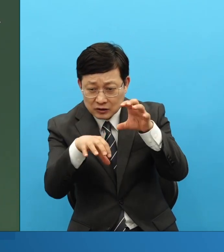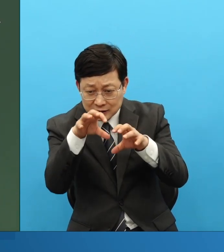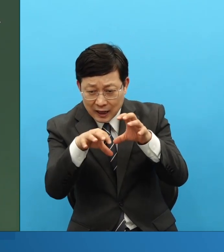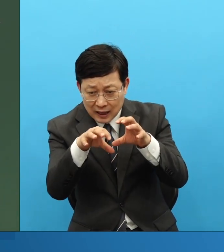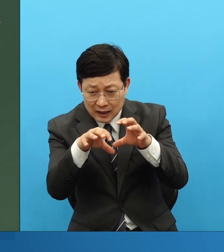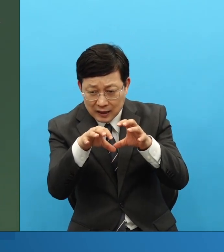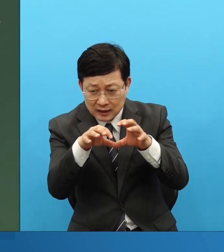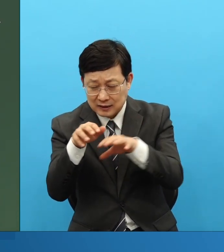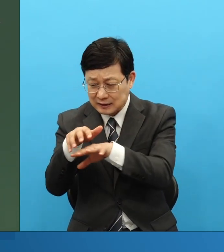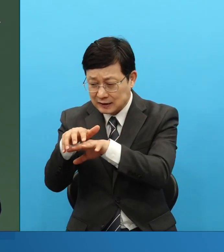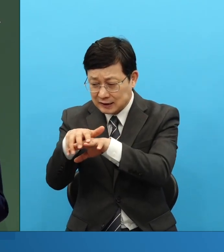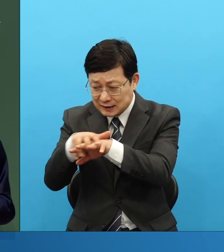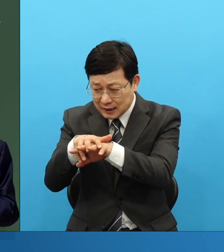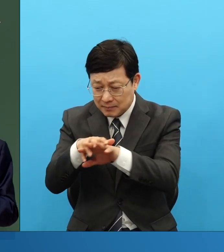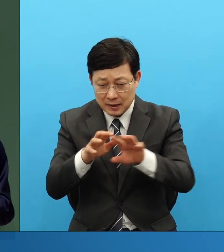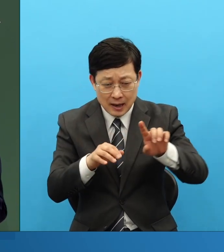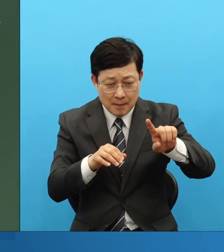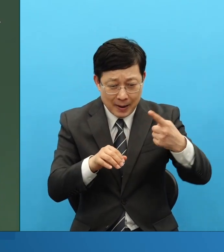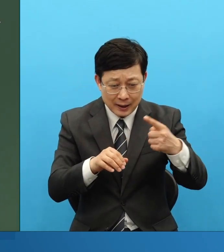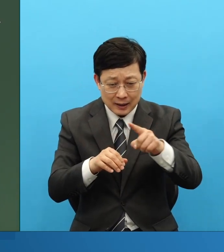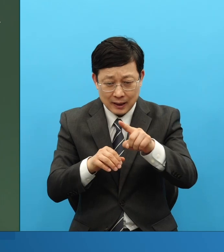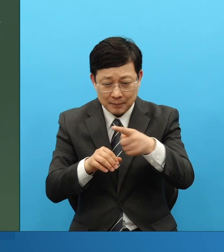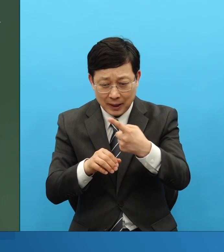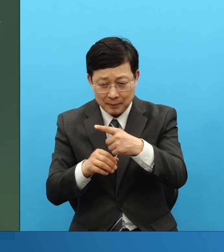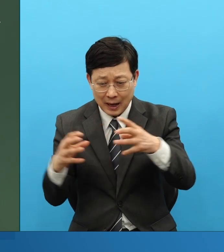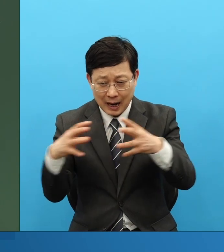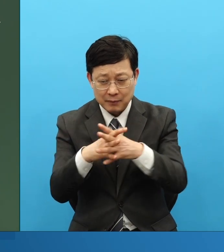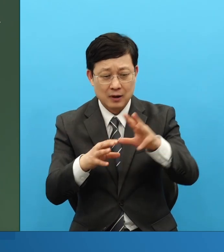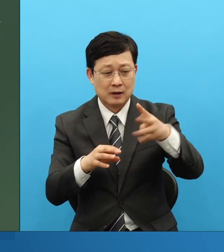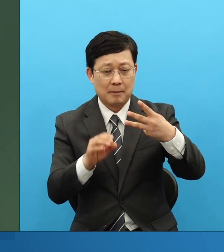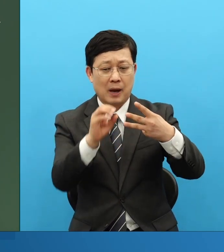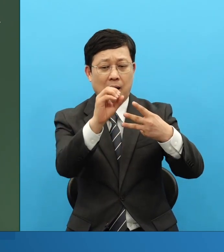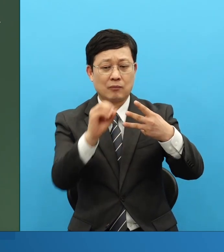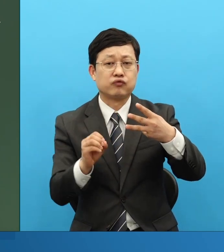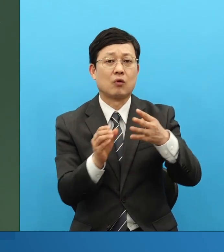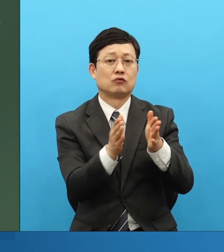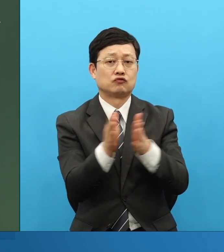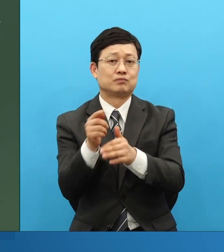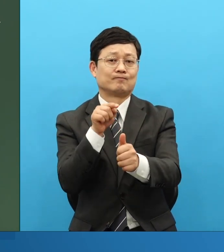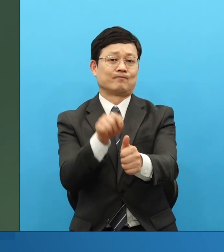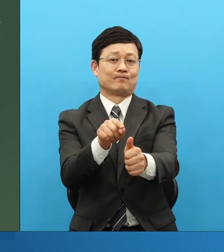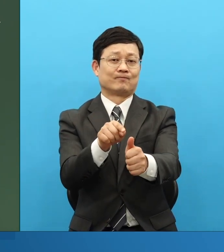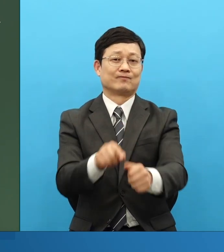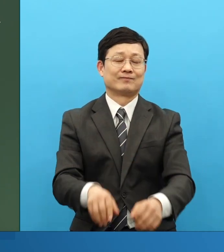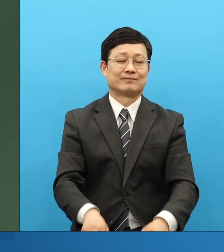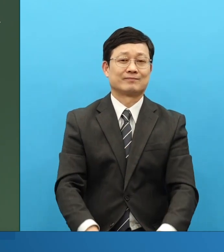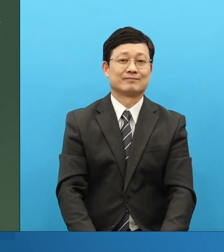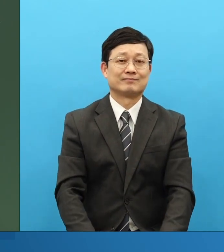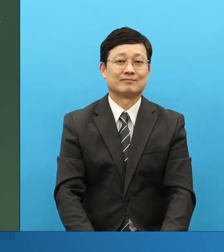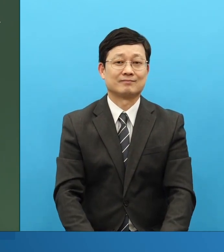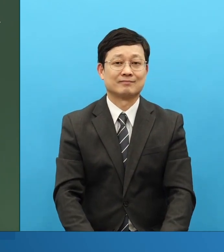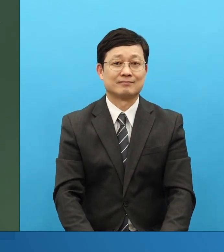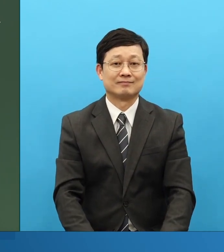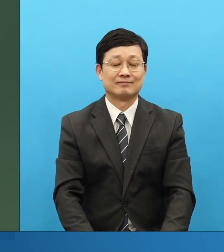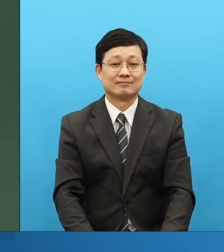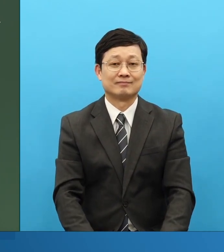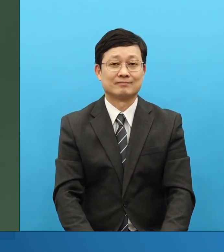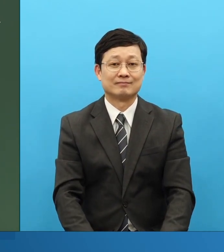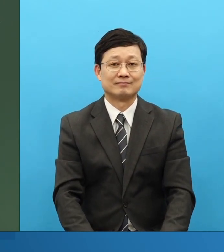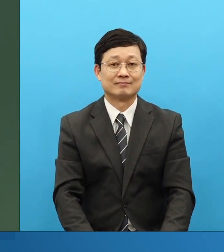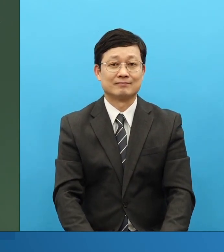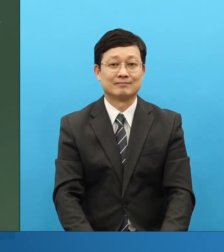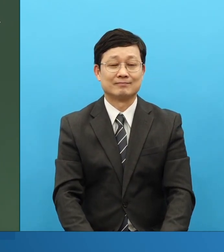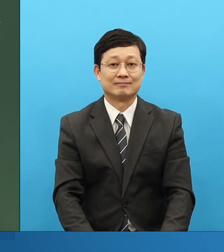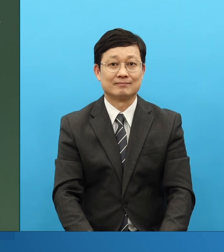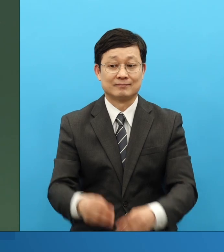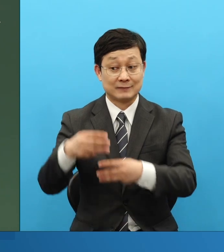That 300% means a sense of a specialty, a sense of the field, and the system. 지금 우리가 지금 렘넌트와 전도 운동을